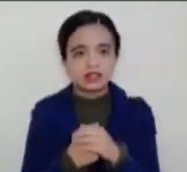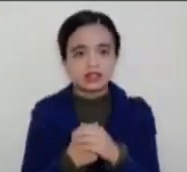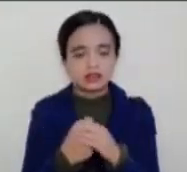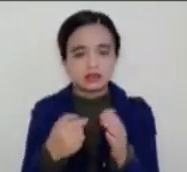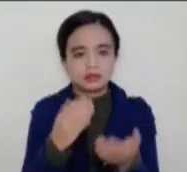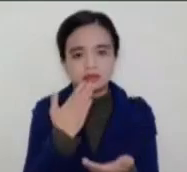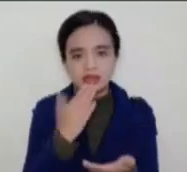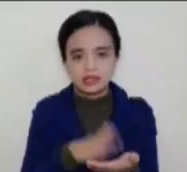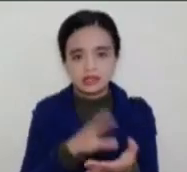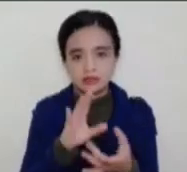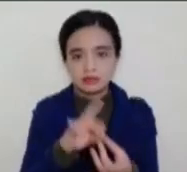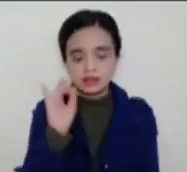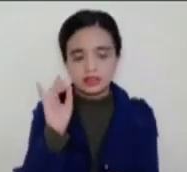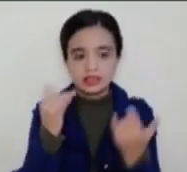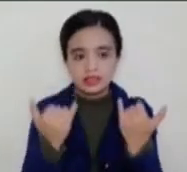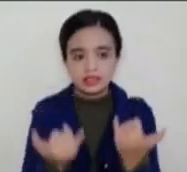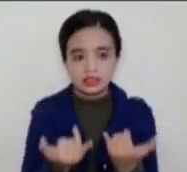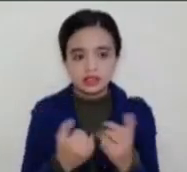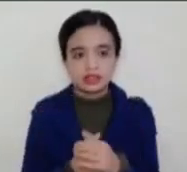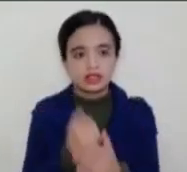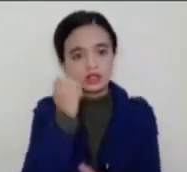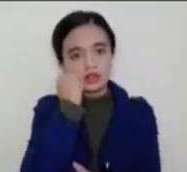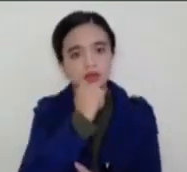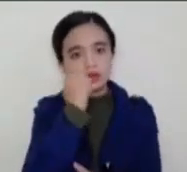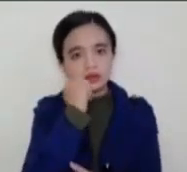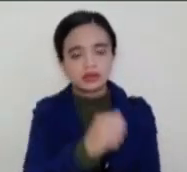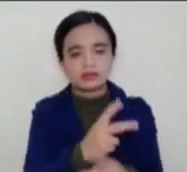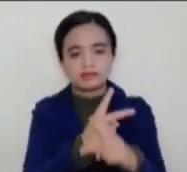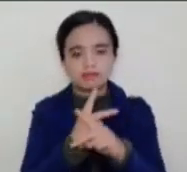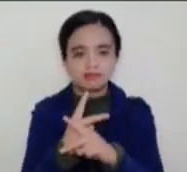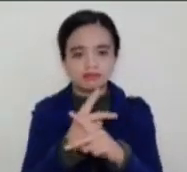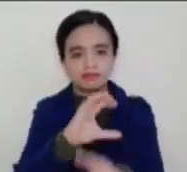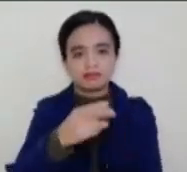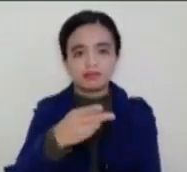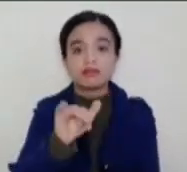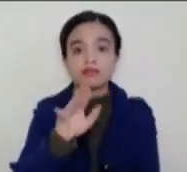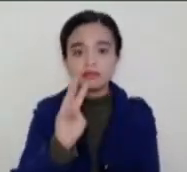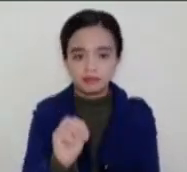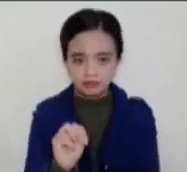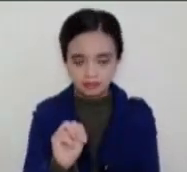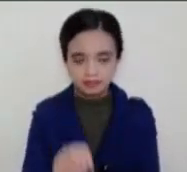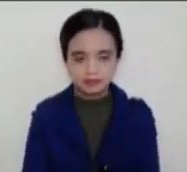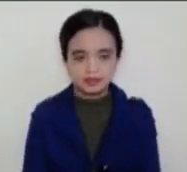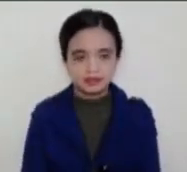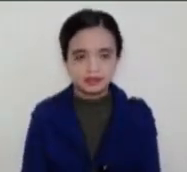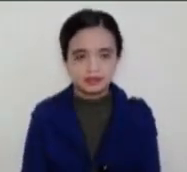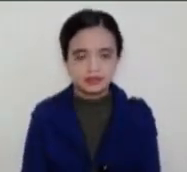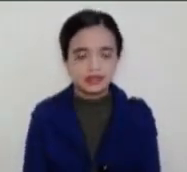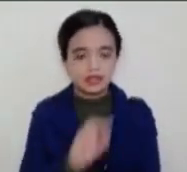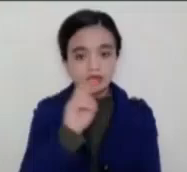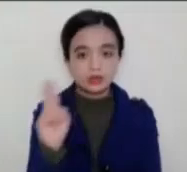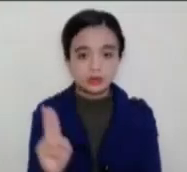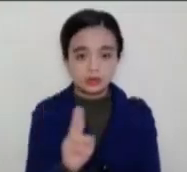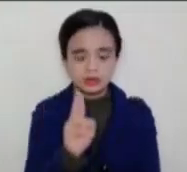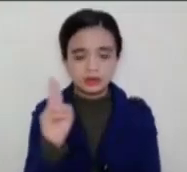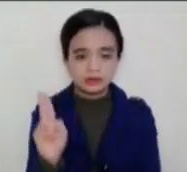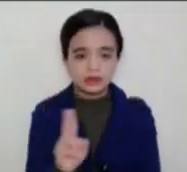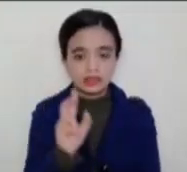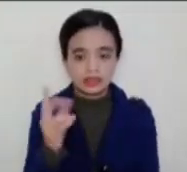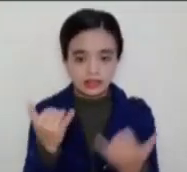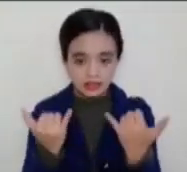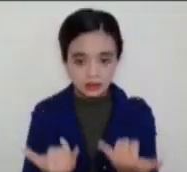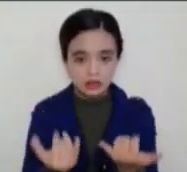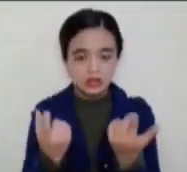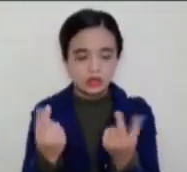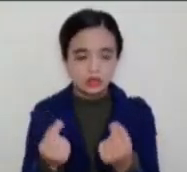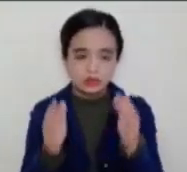month. Always wear your protection charm. Bilhin yan kay Master Hans Kuwa. At gamitin ang panahon na ito para